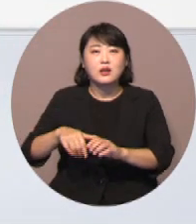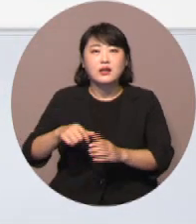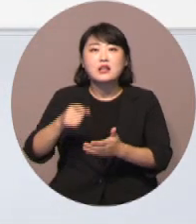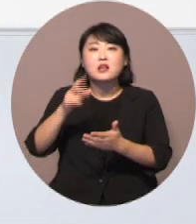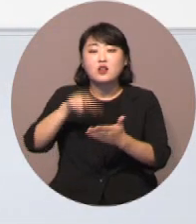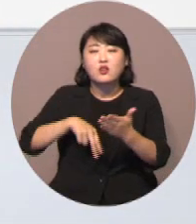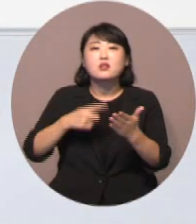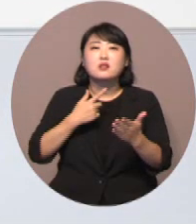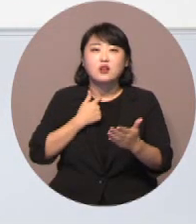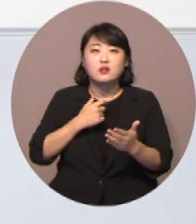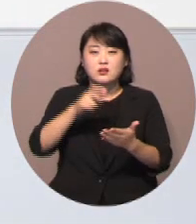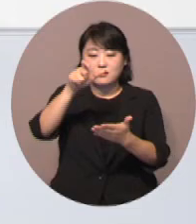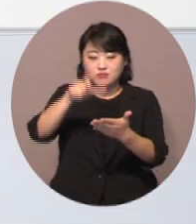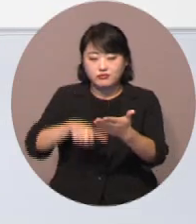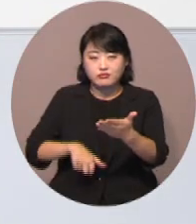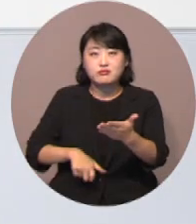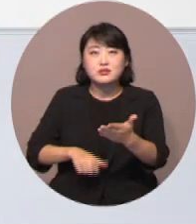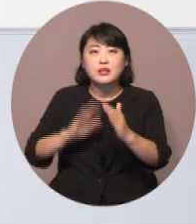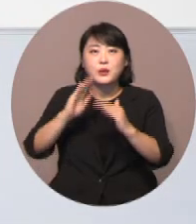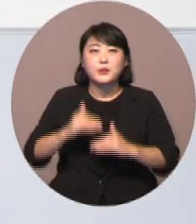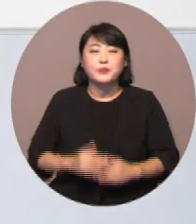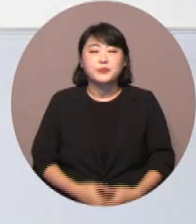던 서입니다